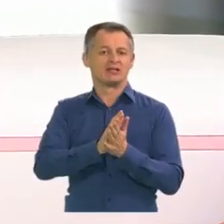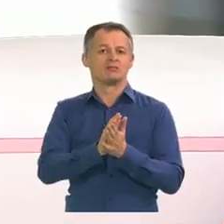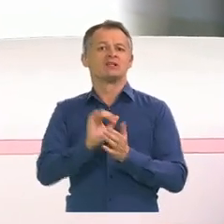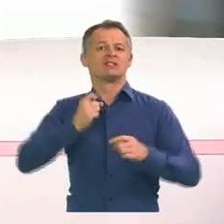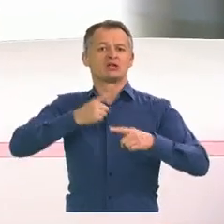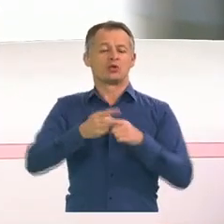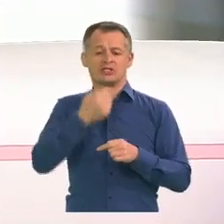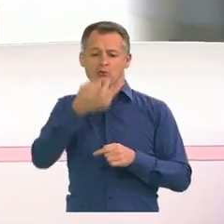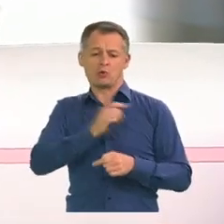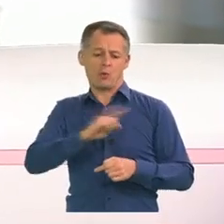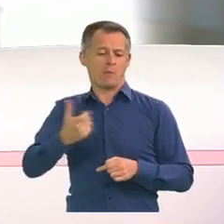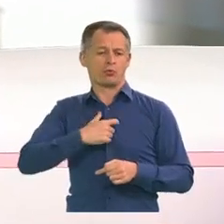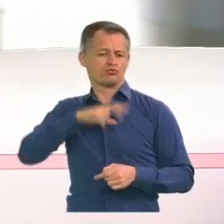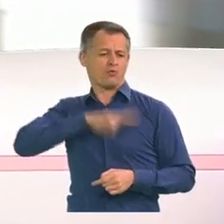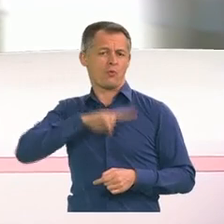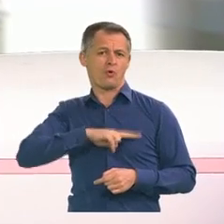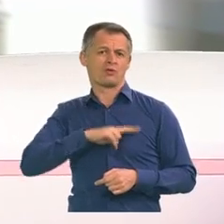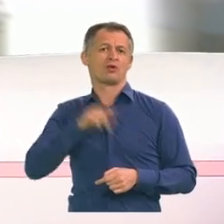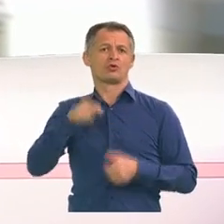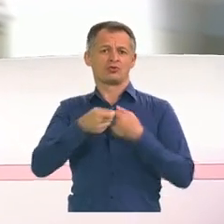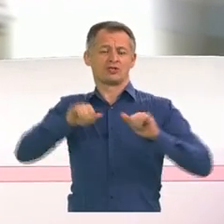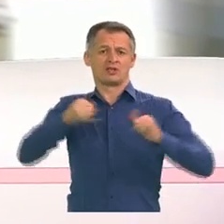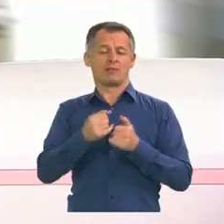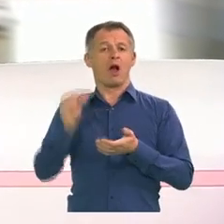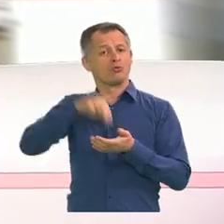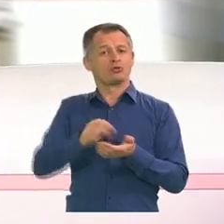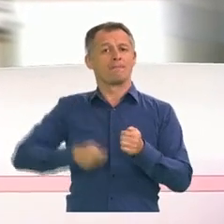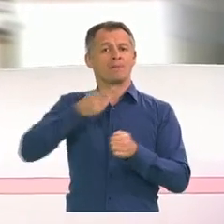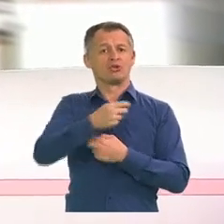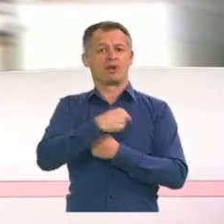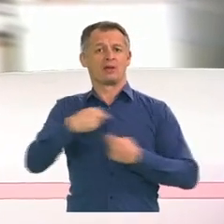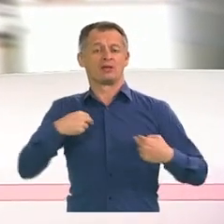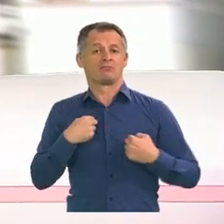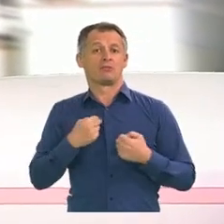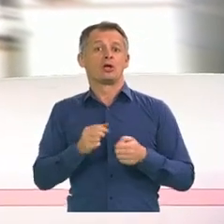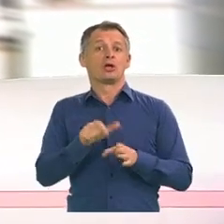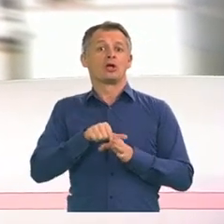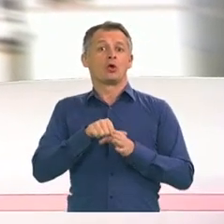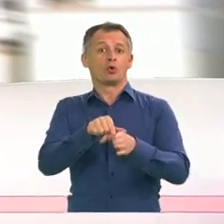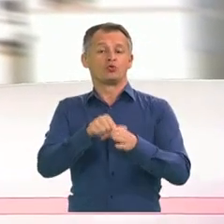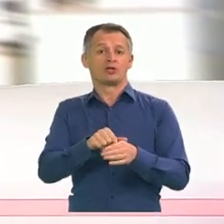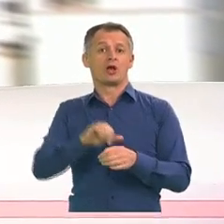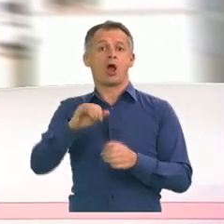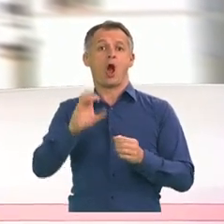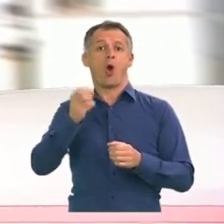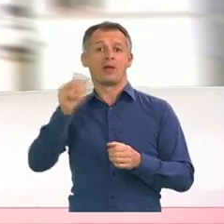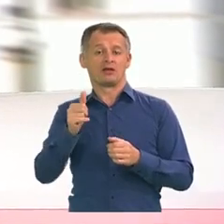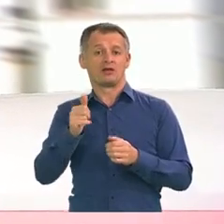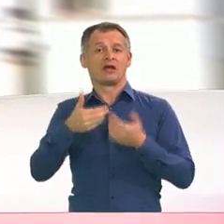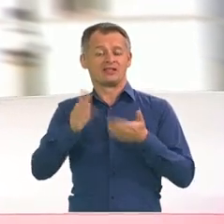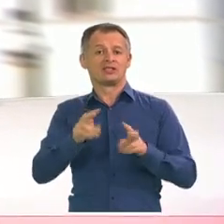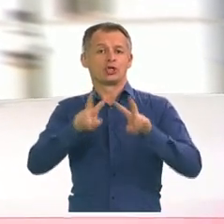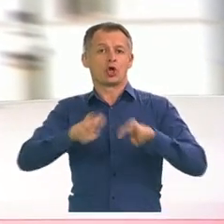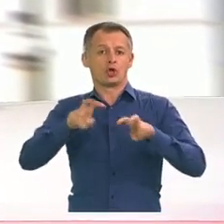care trec. Au întocmit și plângeri care au ajuns deja de la parchet, iar în paralel conducerea operei a deschis o anchetă internă. Balerinele vor fi chemate